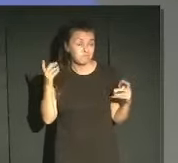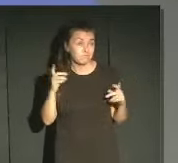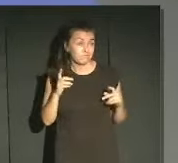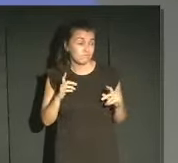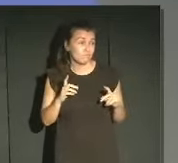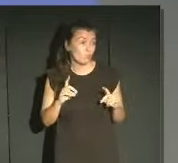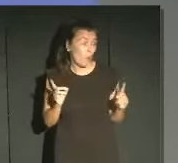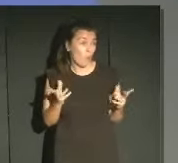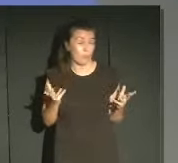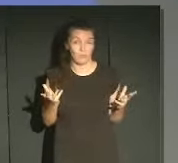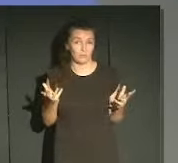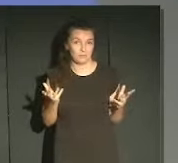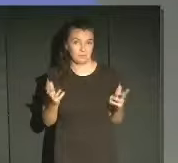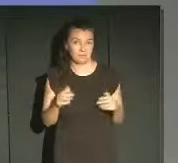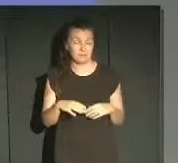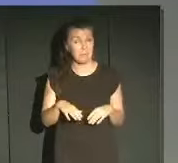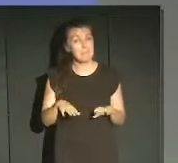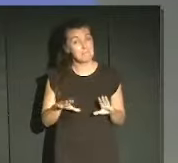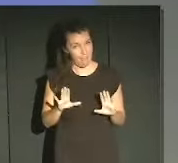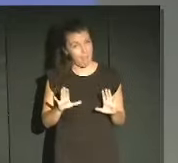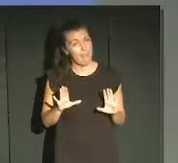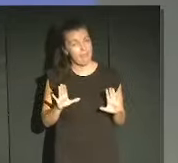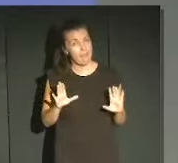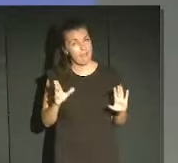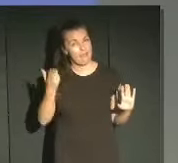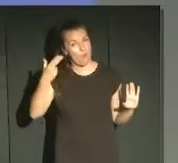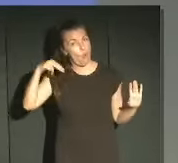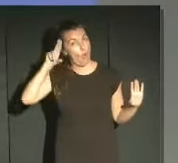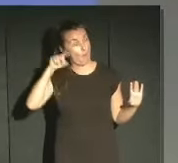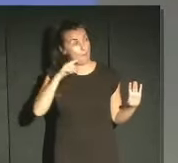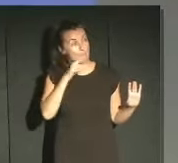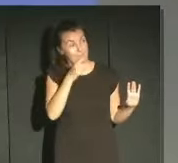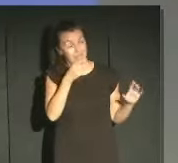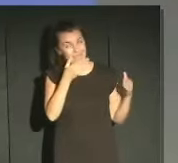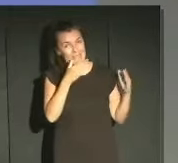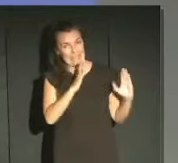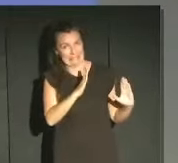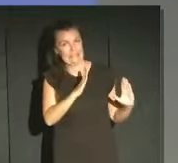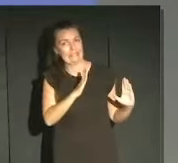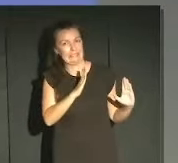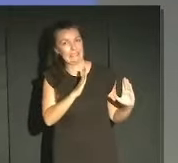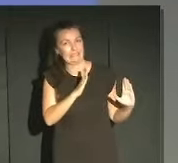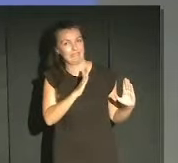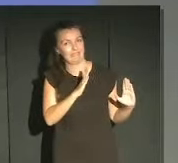vrai mais l'Europe décide et